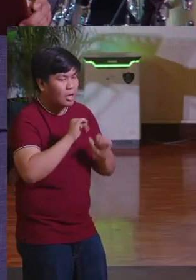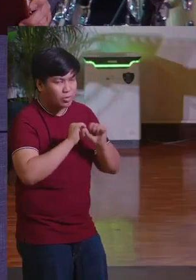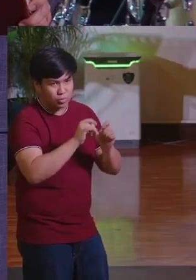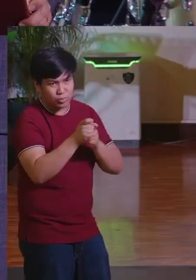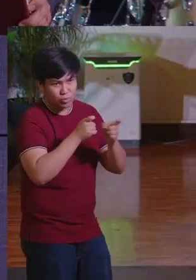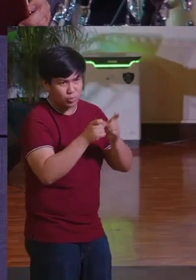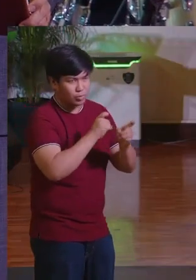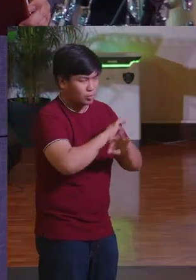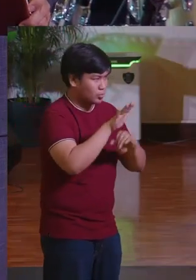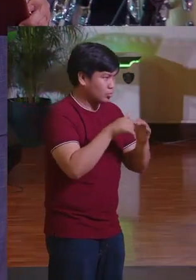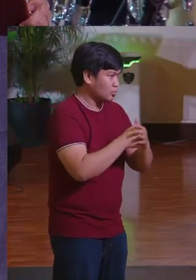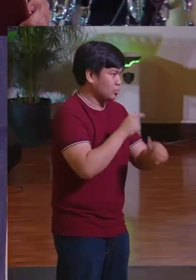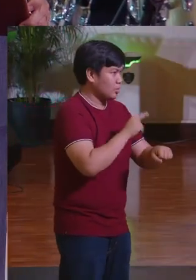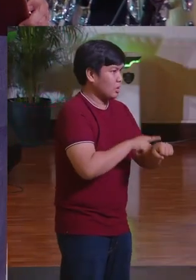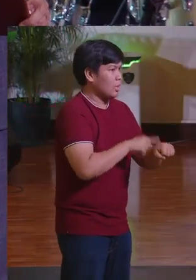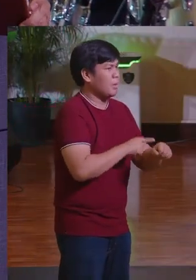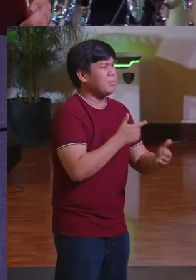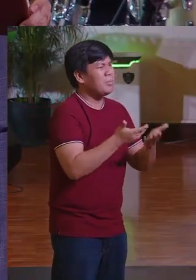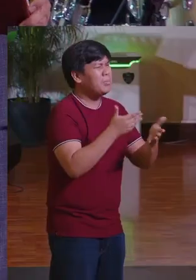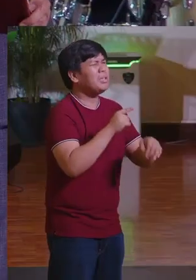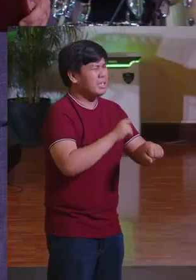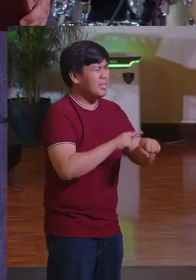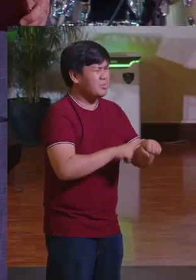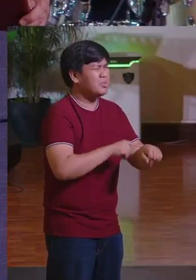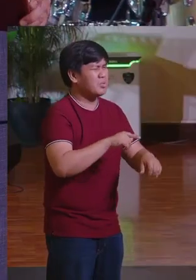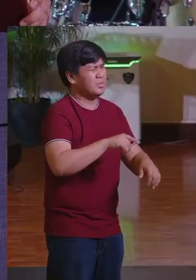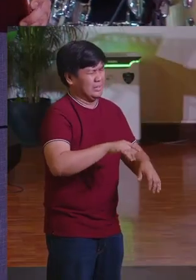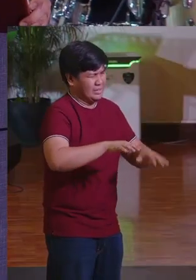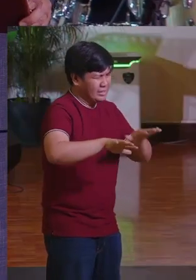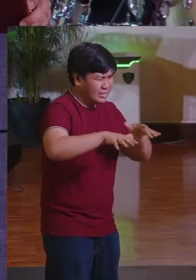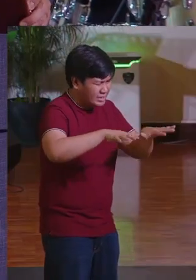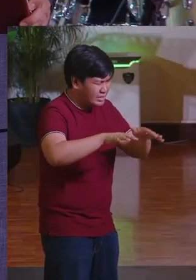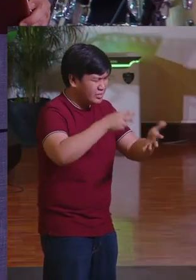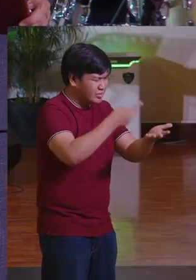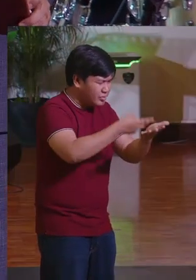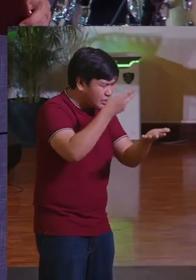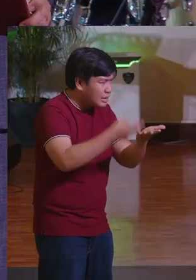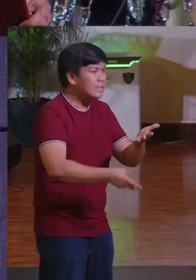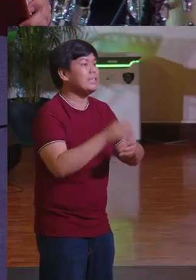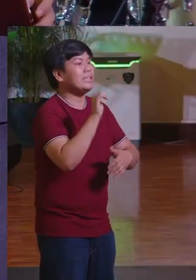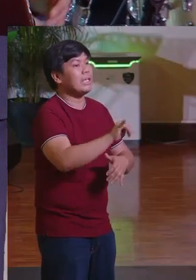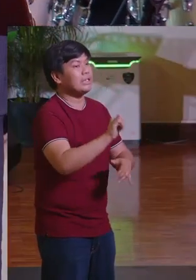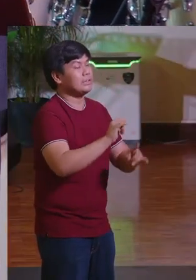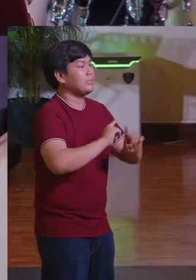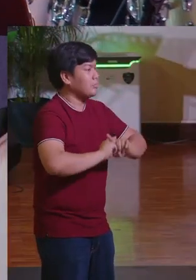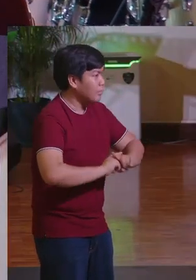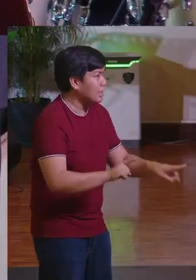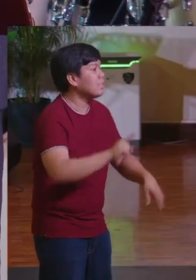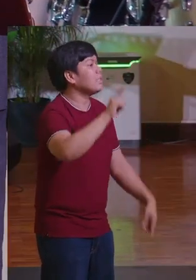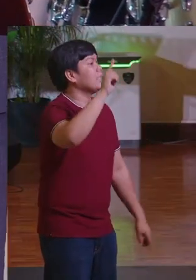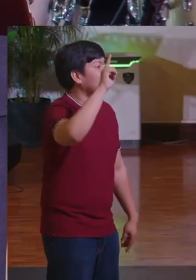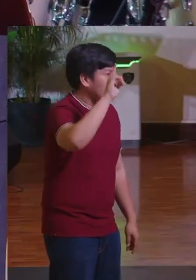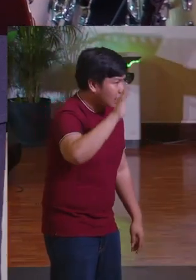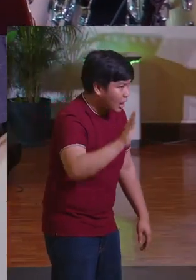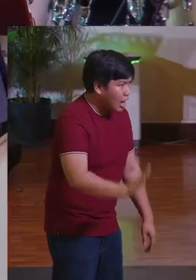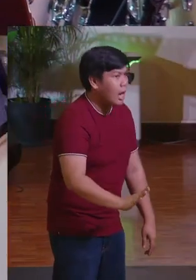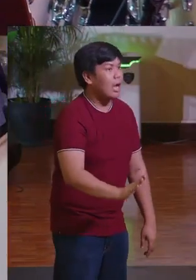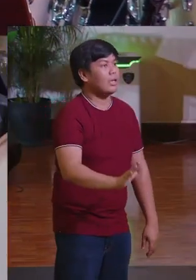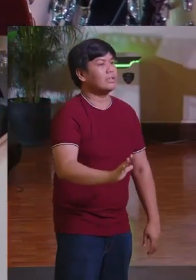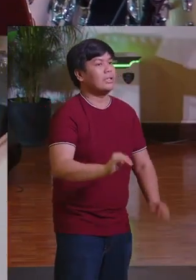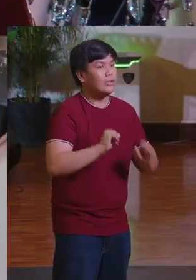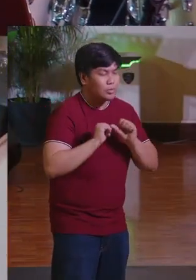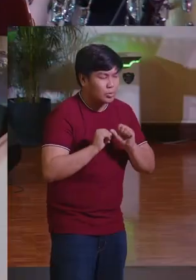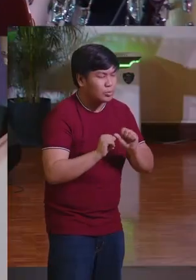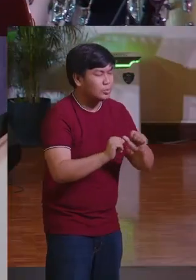May mga times na medyo manghihina, we will stumble and fall, but be rest assured that the God of